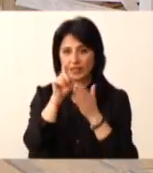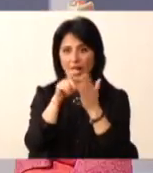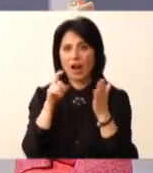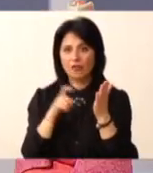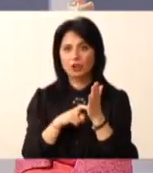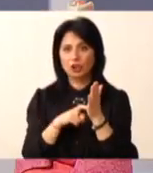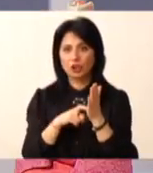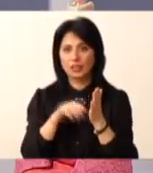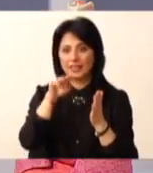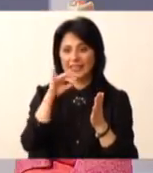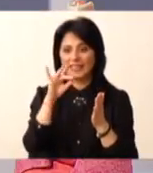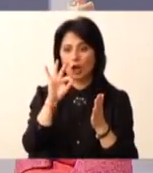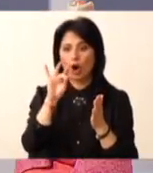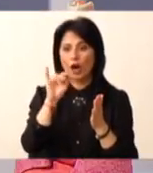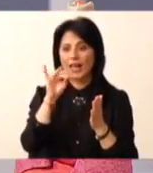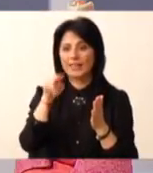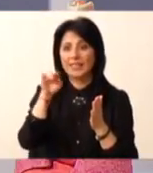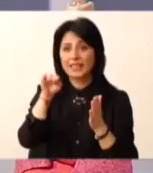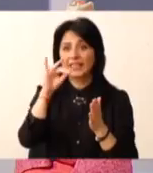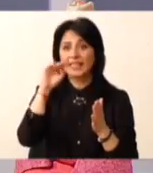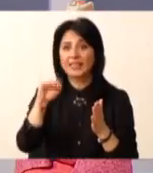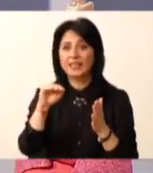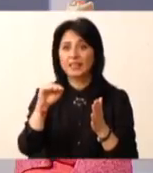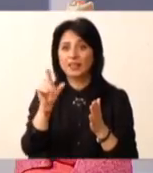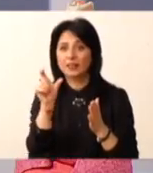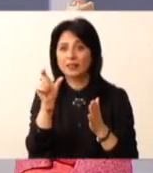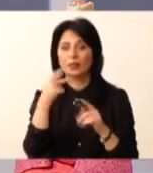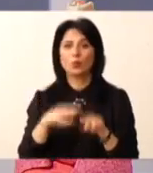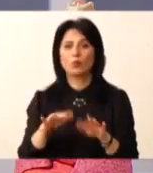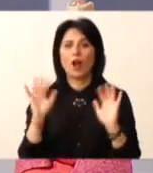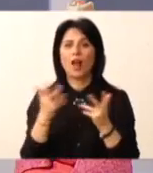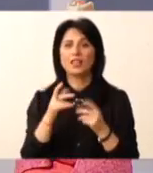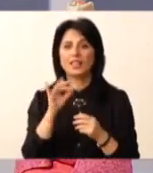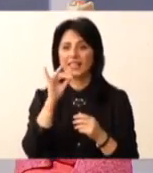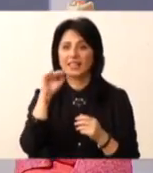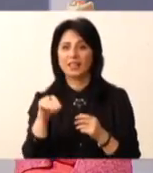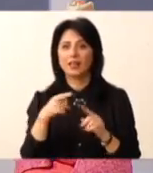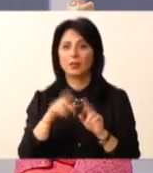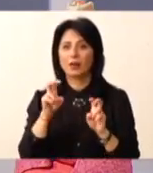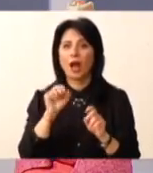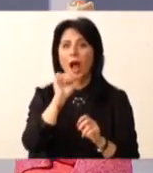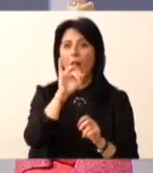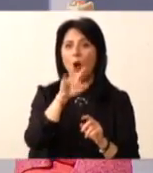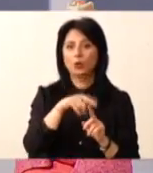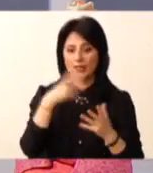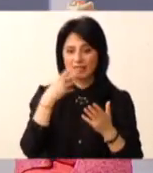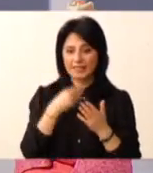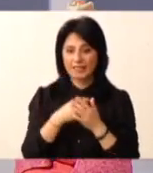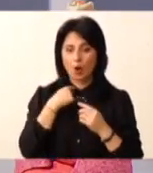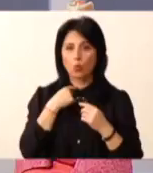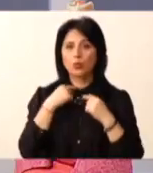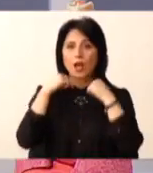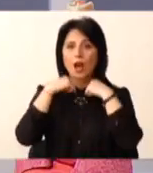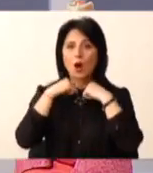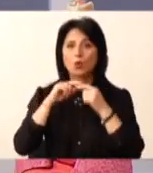გავშიფროთ, თიროიდიტი იტი ნიშნავს დაბოლოება ანთებას. აუტოიმუნური ნიშნავს საკუთარი